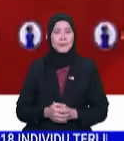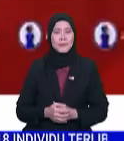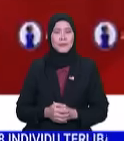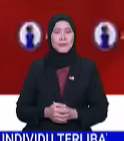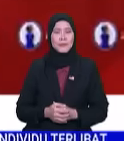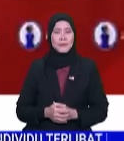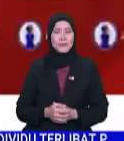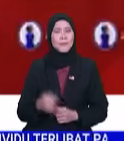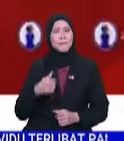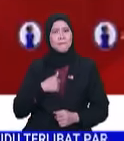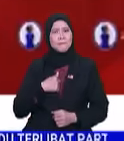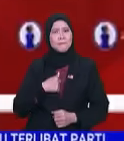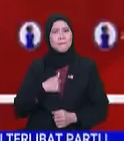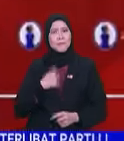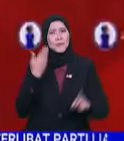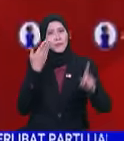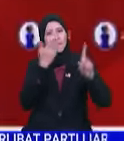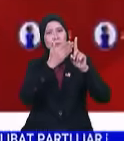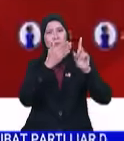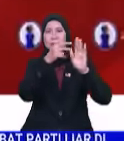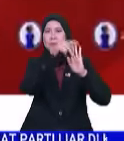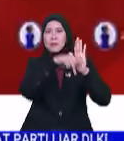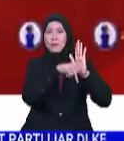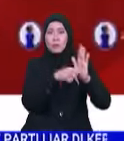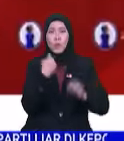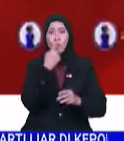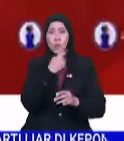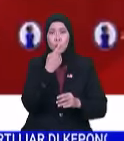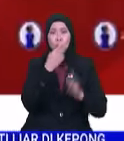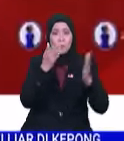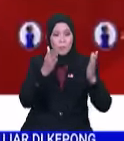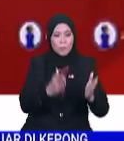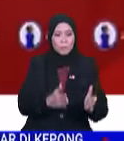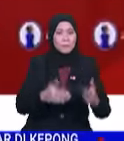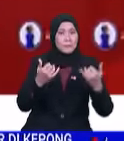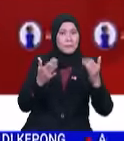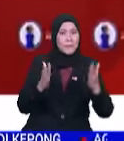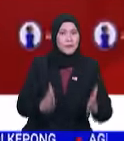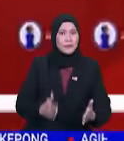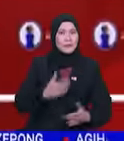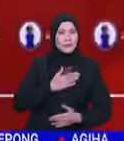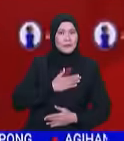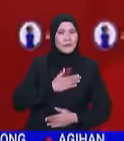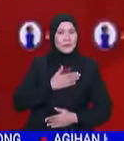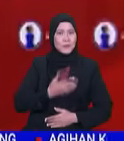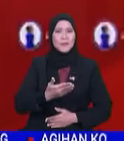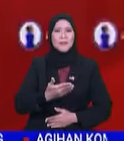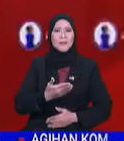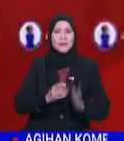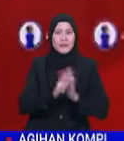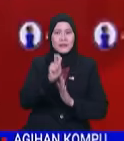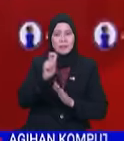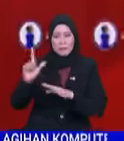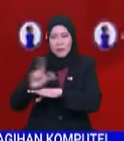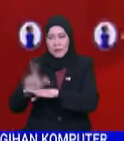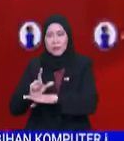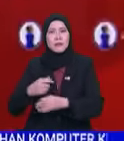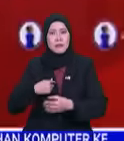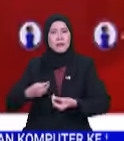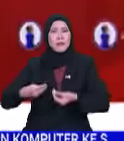Saya pegang pada prinsip siapa yang perform, siapa yang bagi komitmen yang tinggi masa training, saya akan bagi